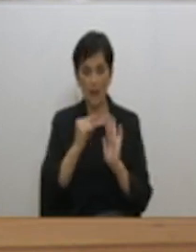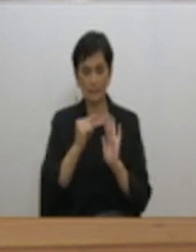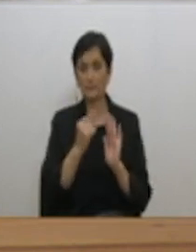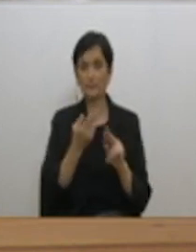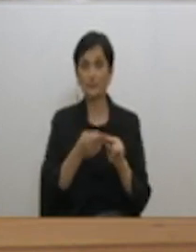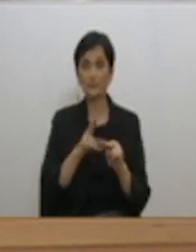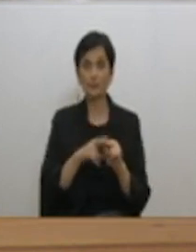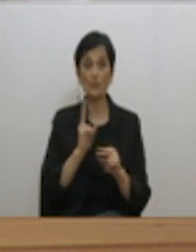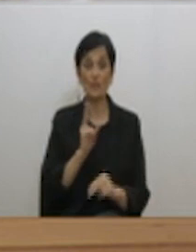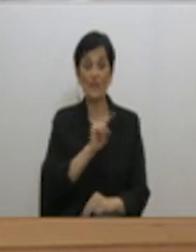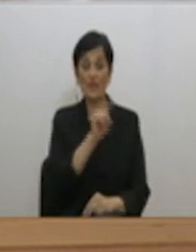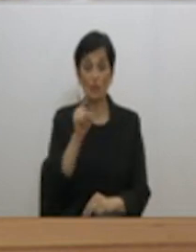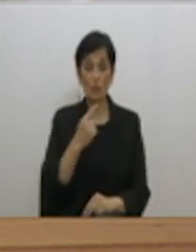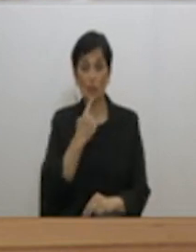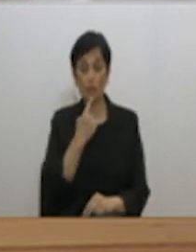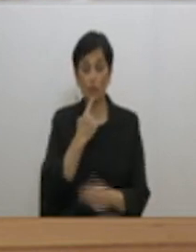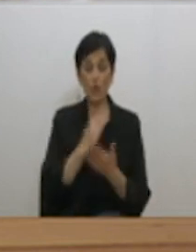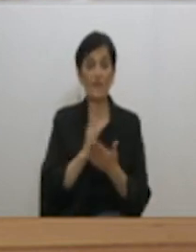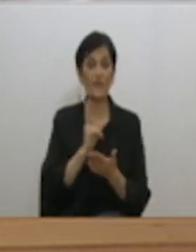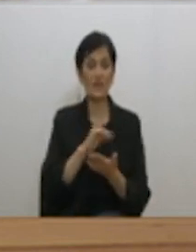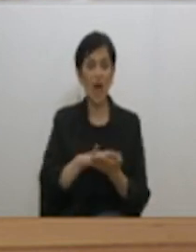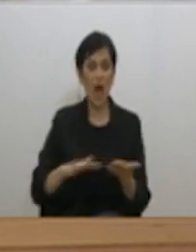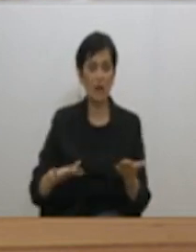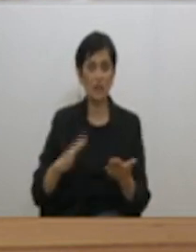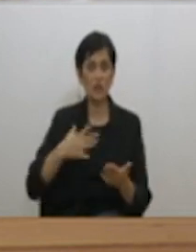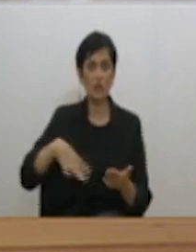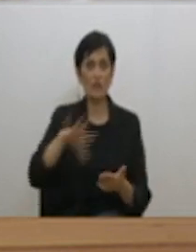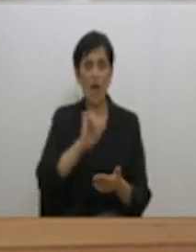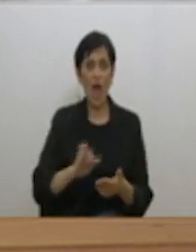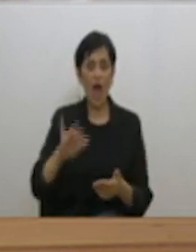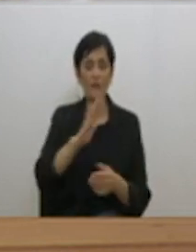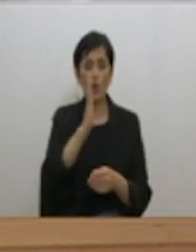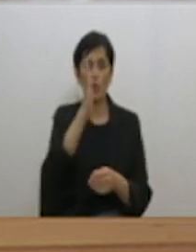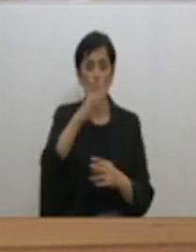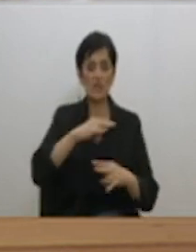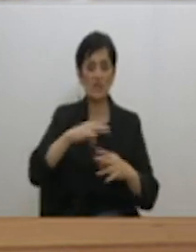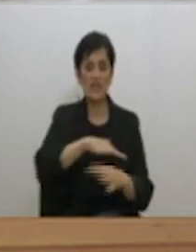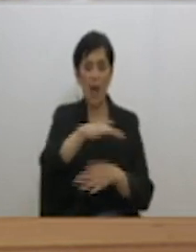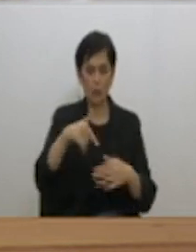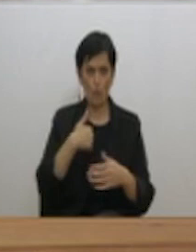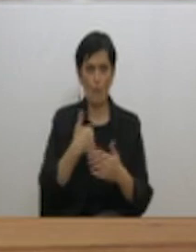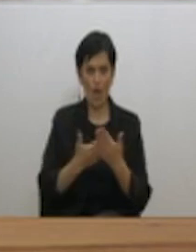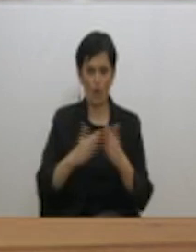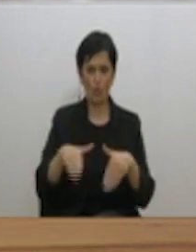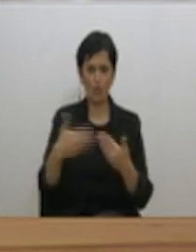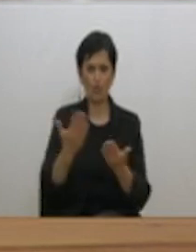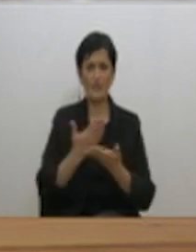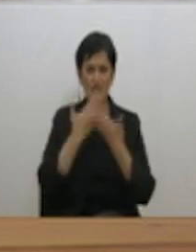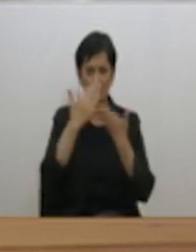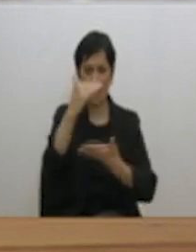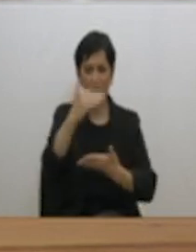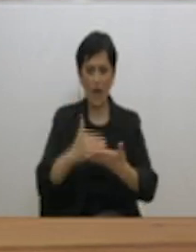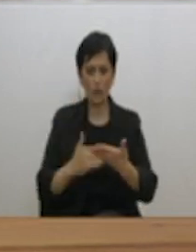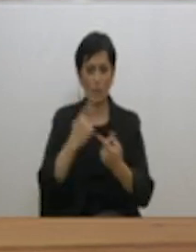ეხლა თუ ვინმე კიდევ ეჭვება, ვინ აგრძელებს ქვეყნისთვის ევროპული მომავლის საბოტაჟს, მე ვურჩევ, რომ წაიკითხოს